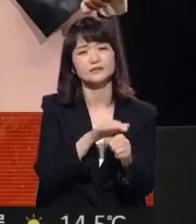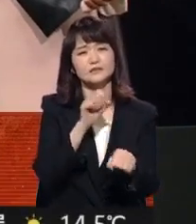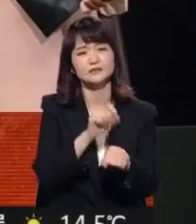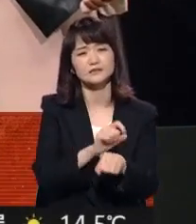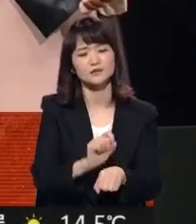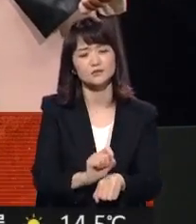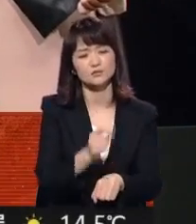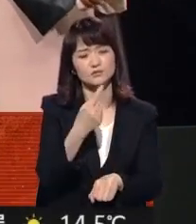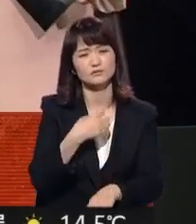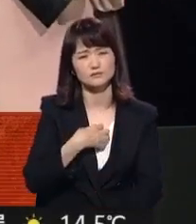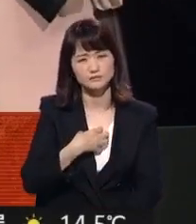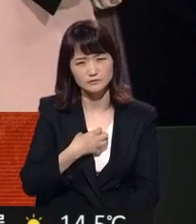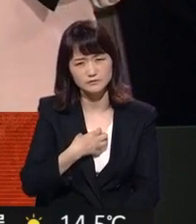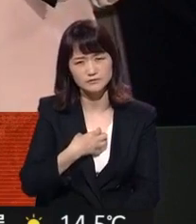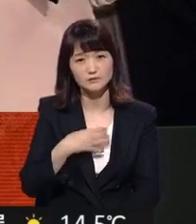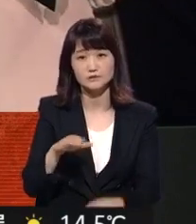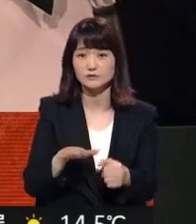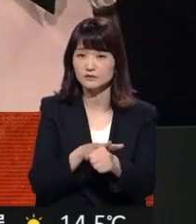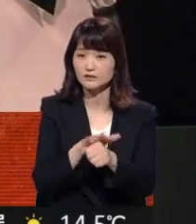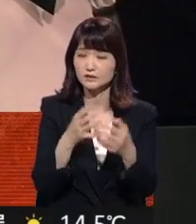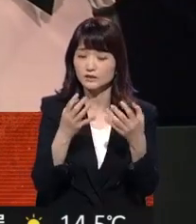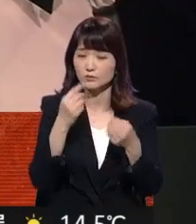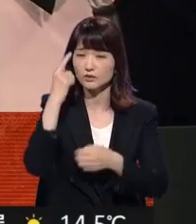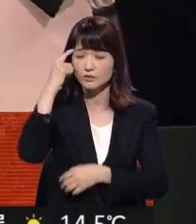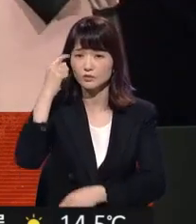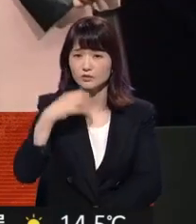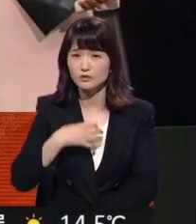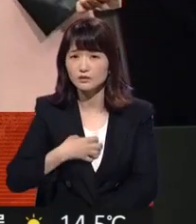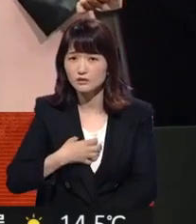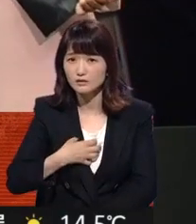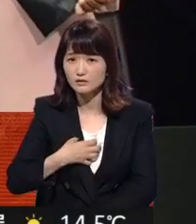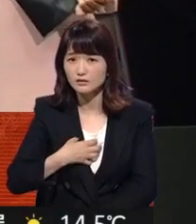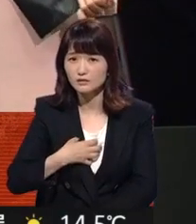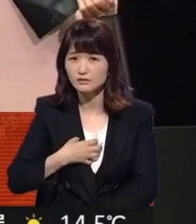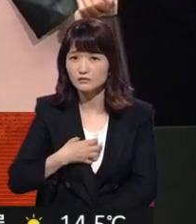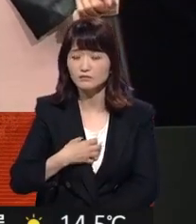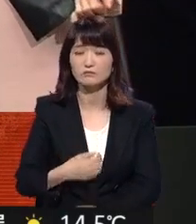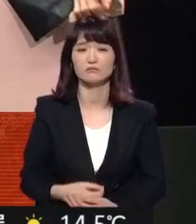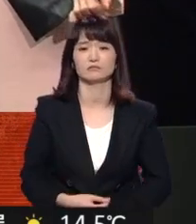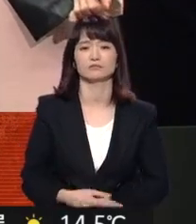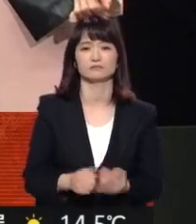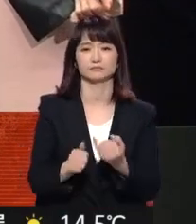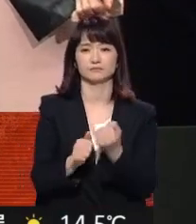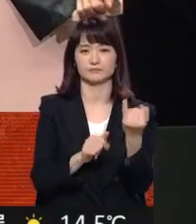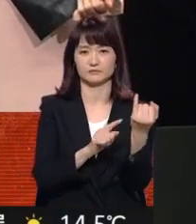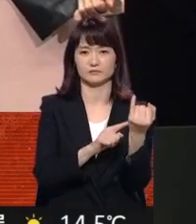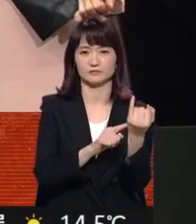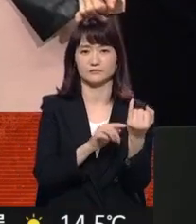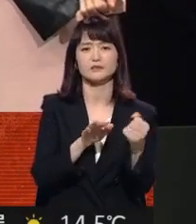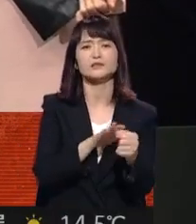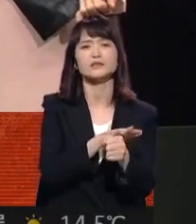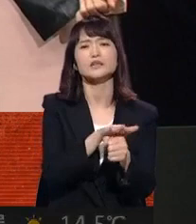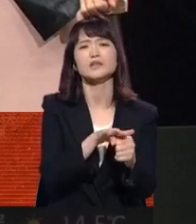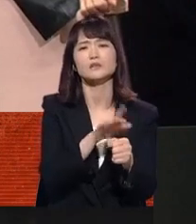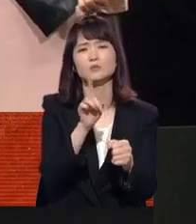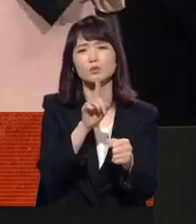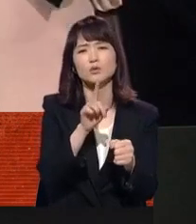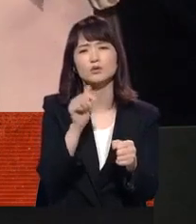괴롭기만 하다고 합니다. 사랑 많은 게 왜 괴로운 일이지 하실 텐데요. 바로 아내의 그 사랑이